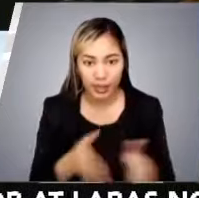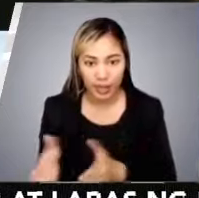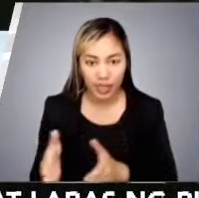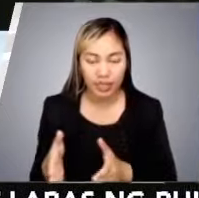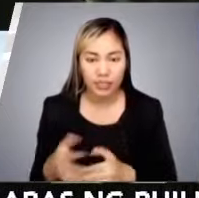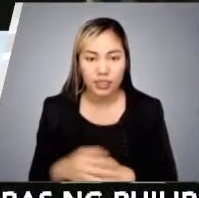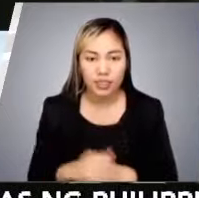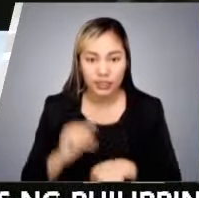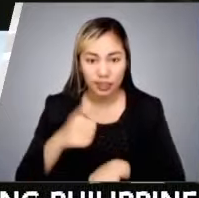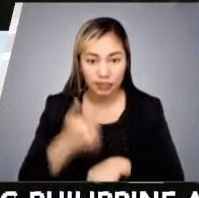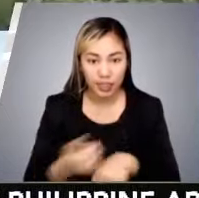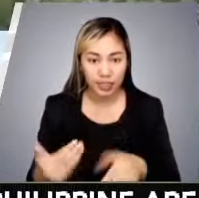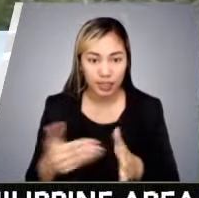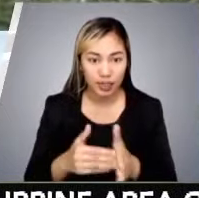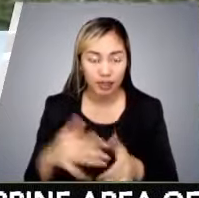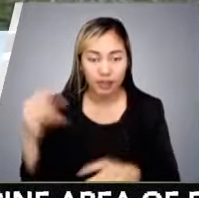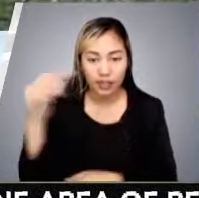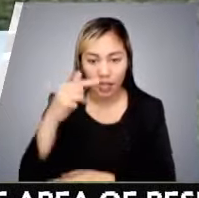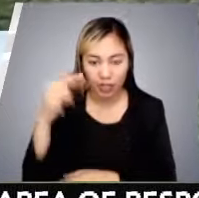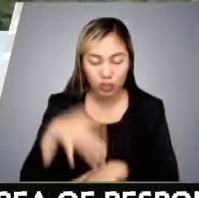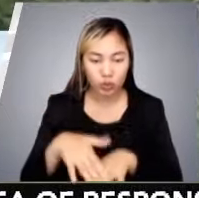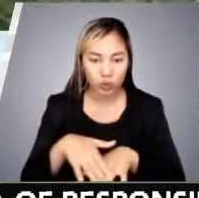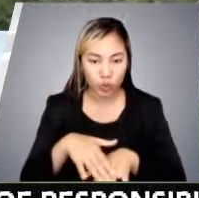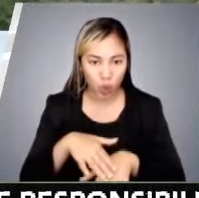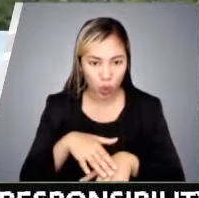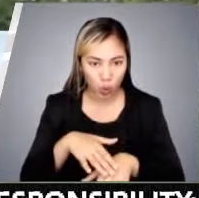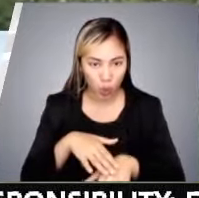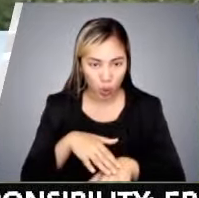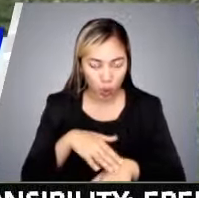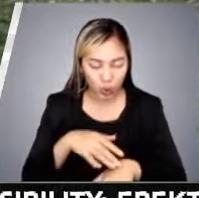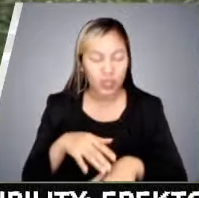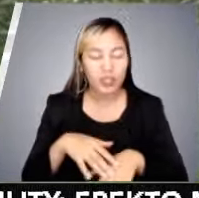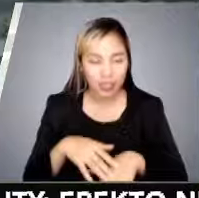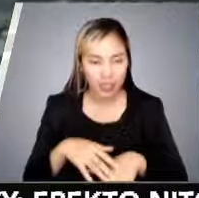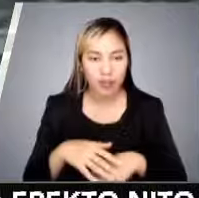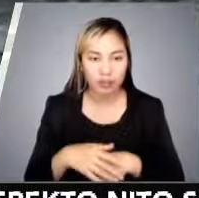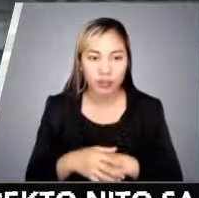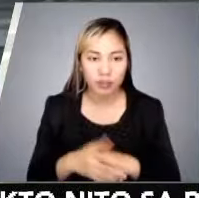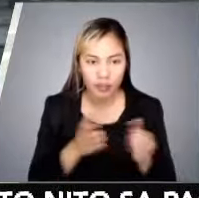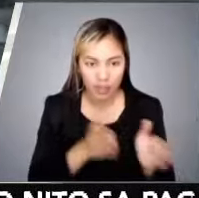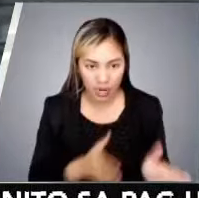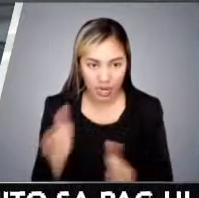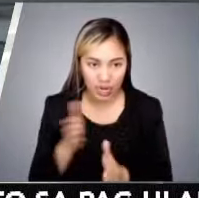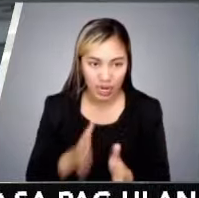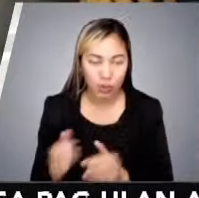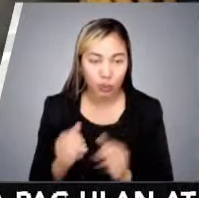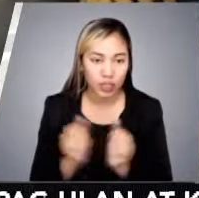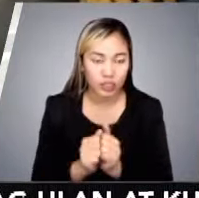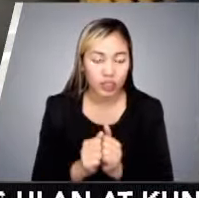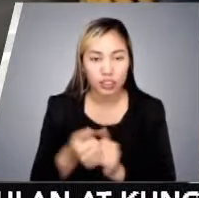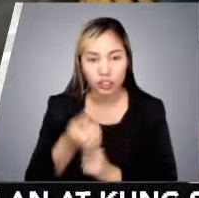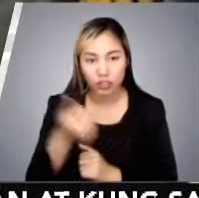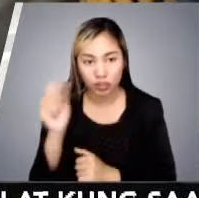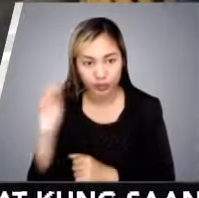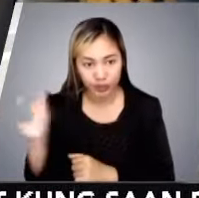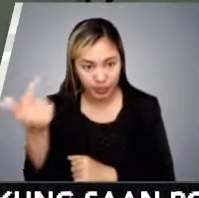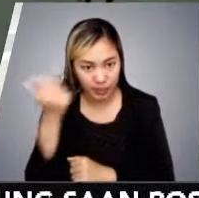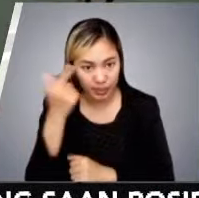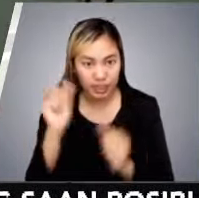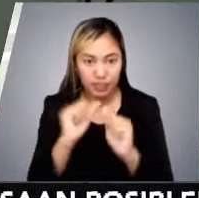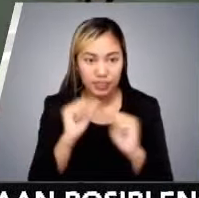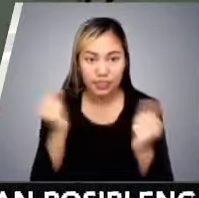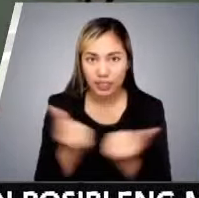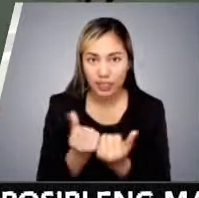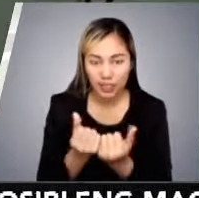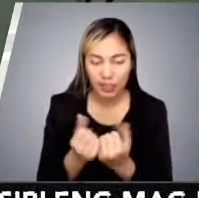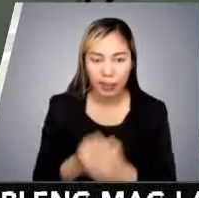gradual o unti-unti raw gagawin. It will have to be discussed thoroughly, no, with other government agencies, yung ating airlines, kasi